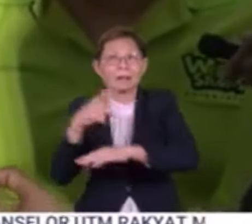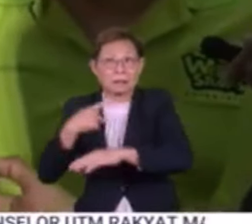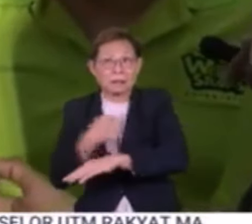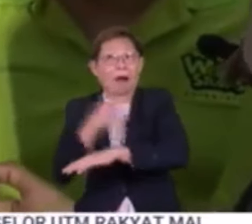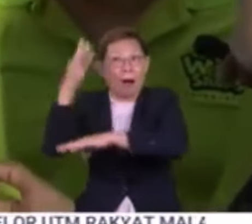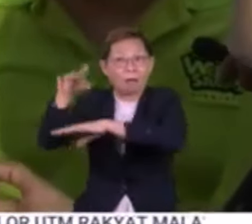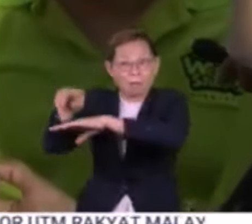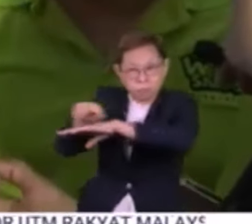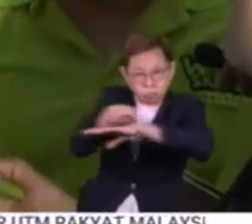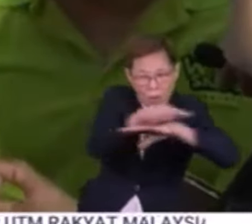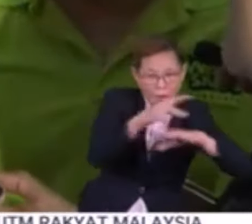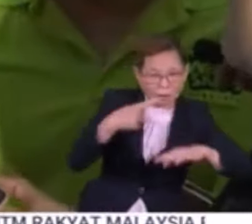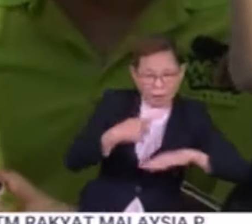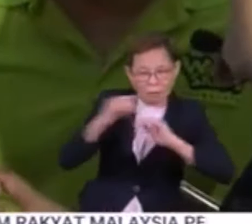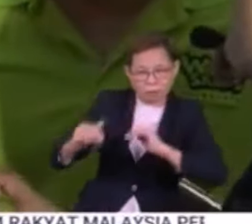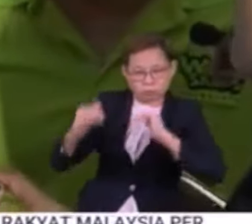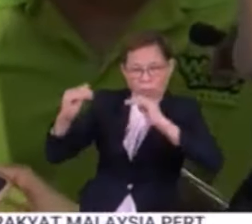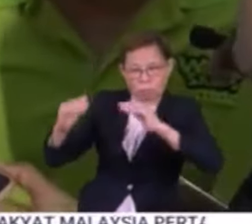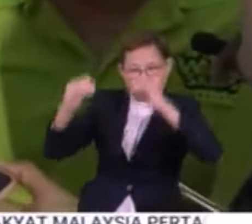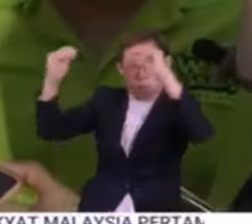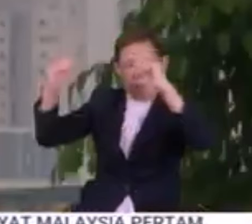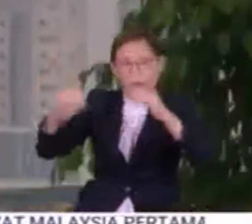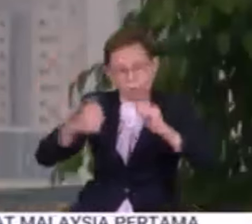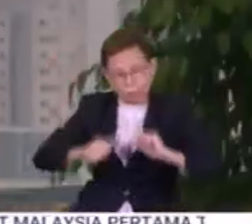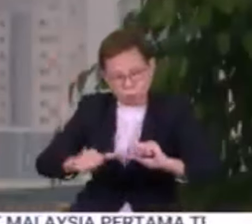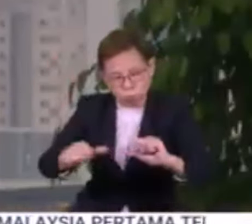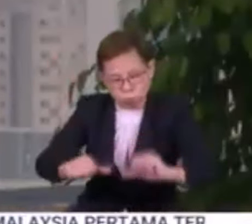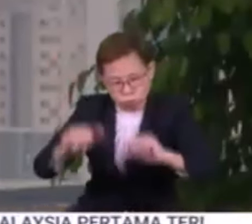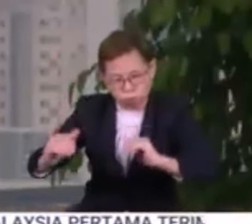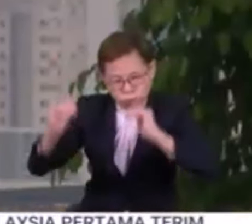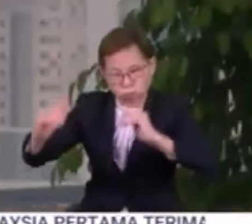akantau kita ak updateus